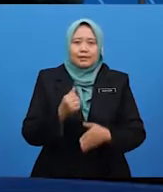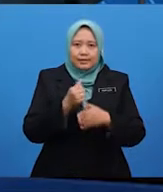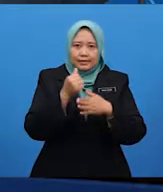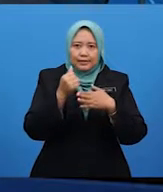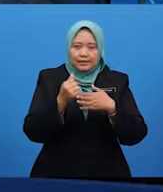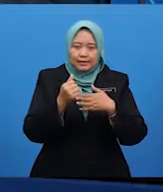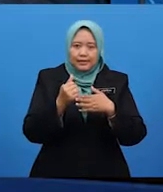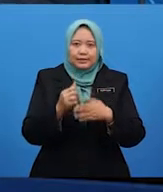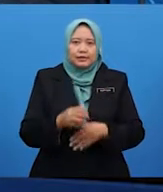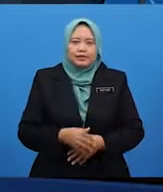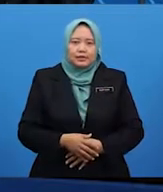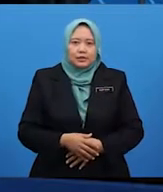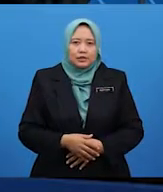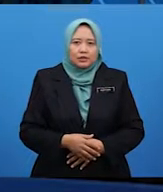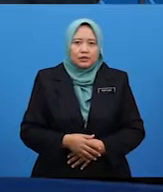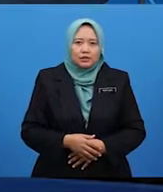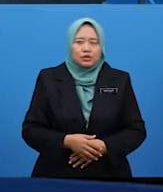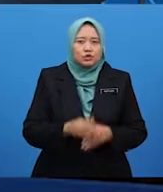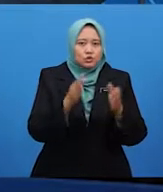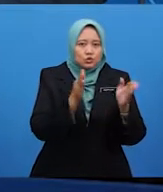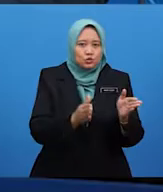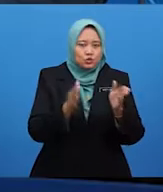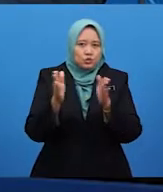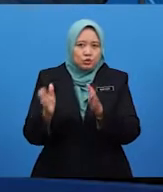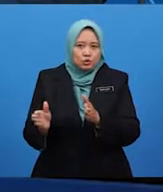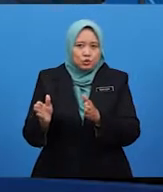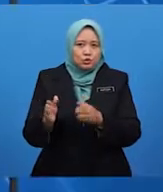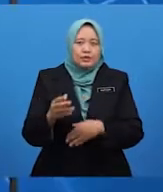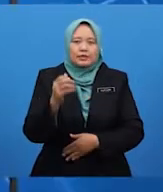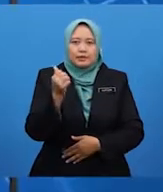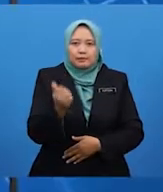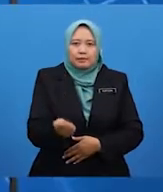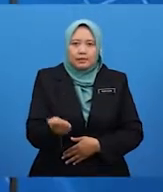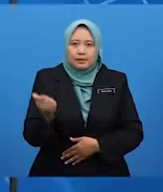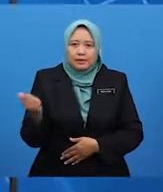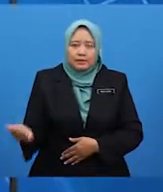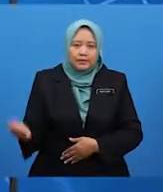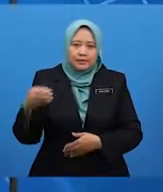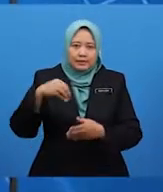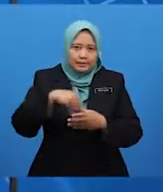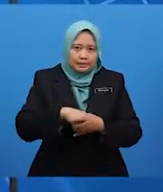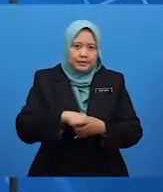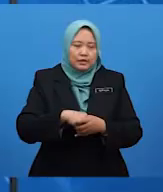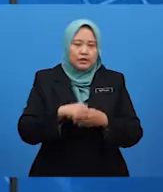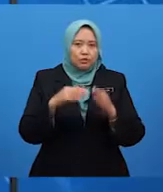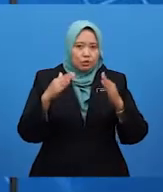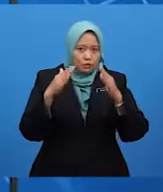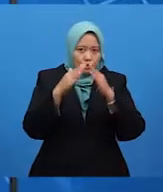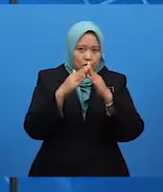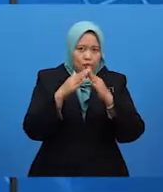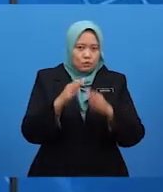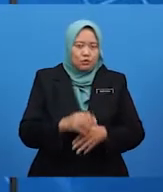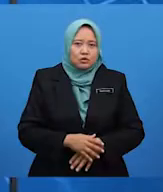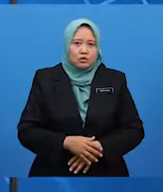sekali, keluasan sesuatu ruang berkait rapat dengan susunan dan saiz perabot. Kedudukan perabot perlu disesuaikan agar ruang tidak